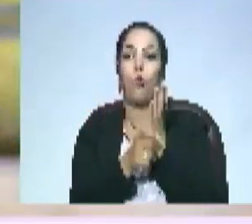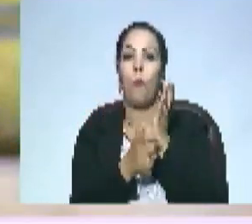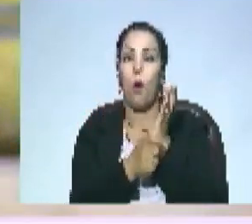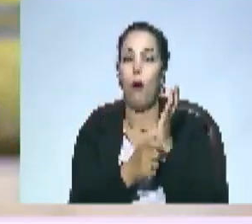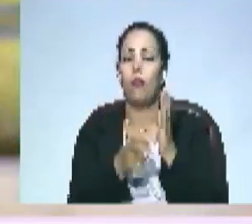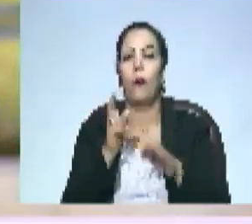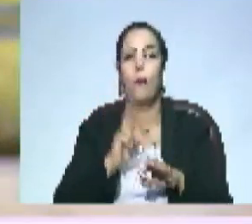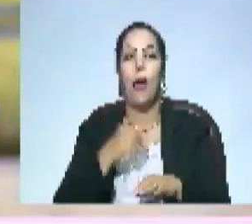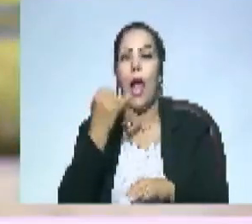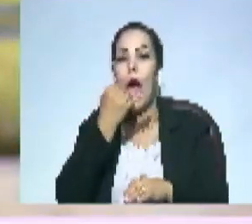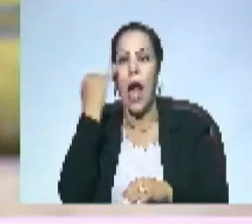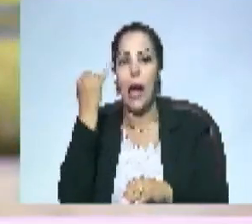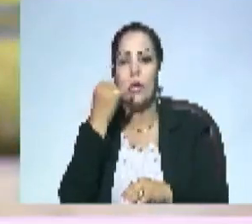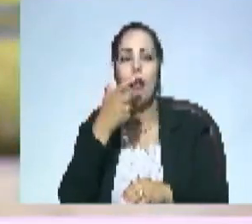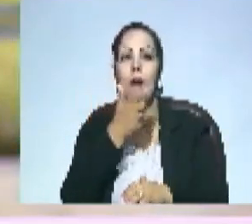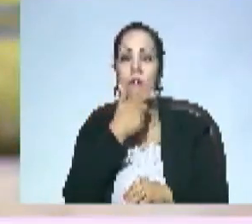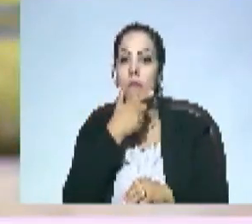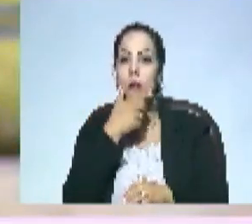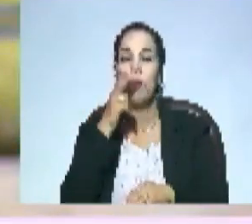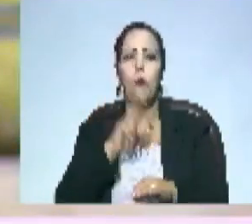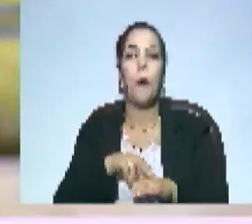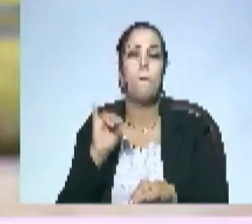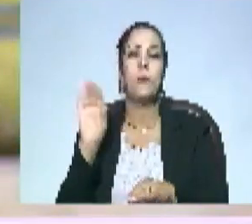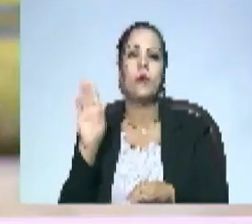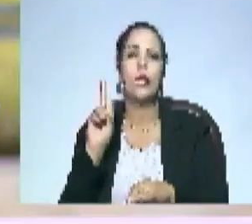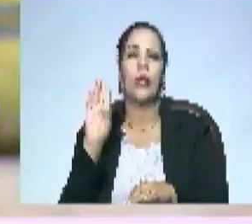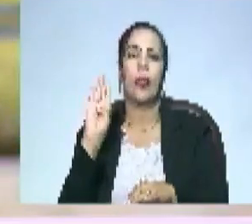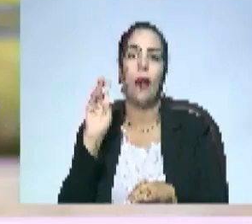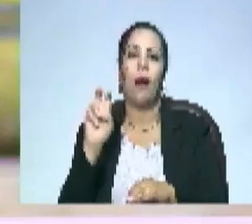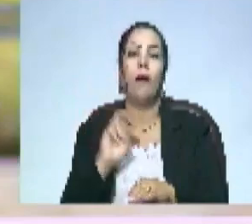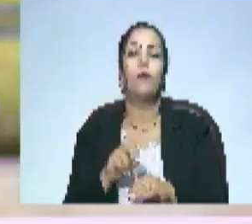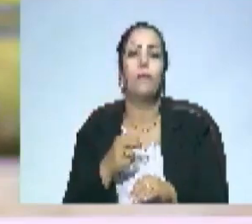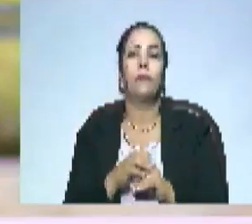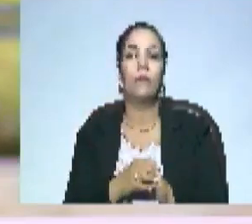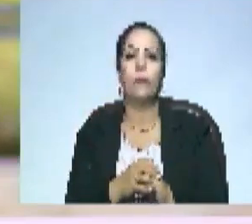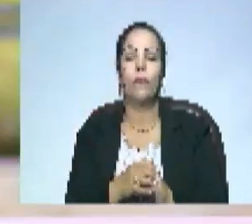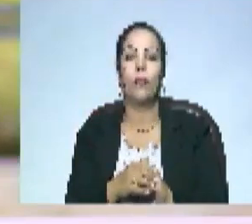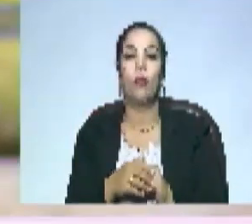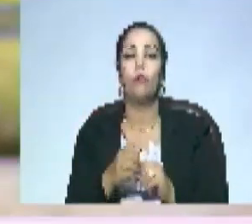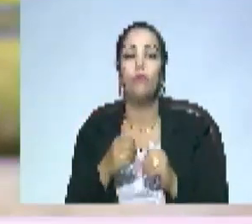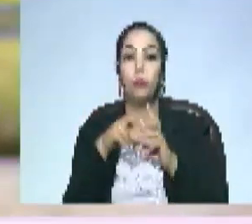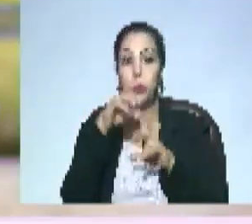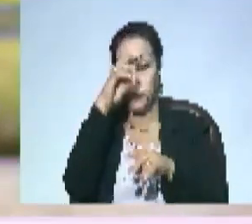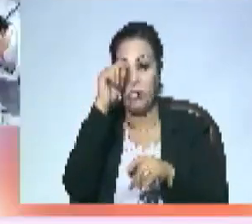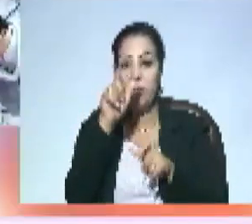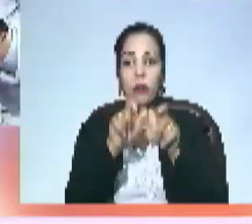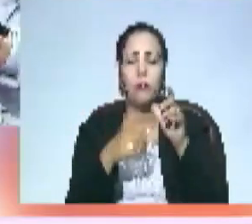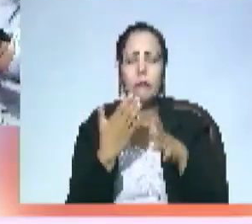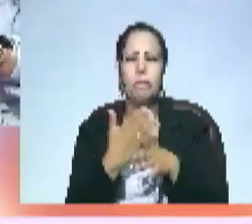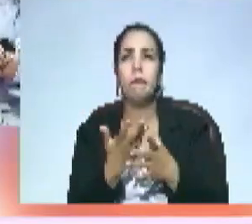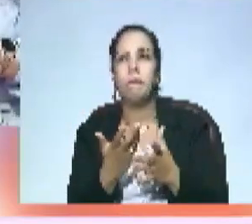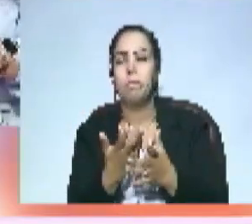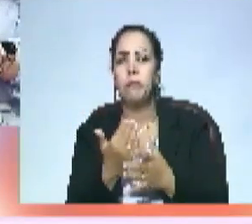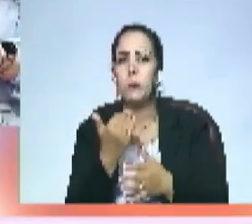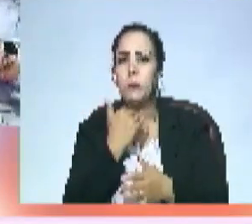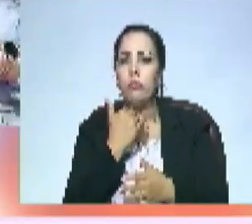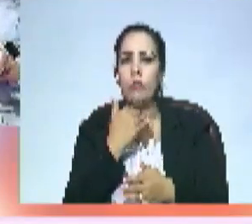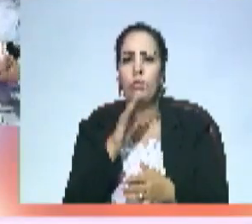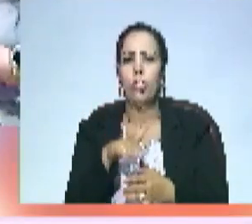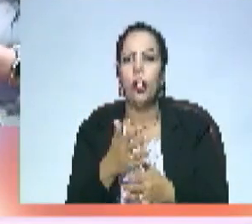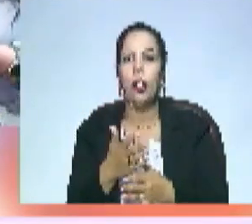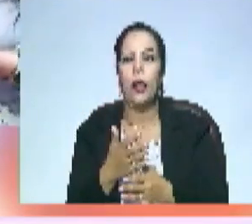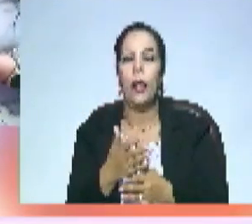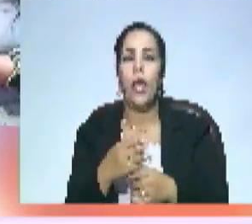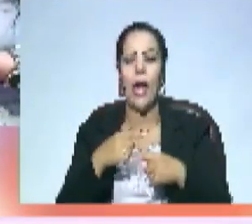و ا المستكه ام طيب شايف لو في حد ما عندوش مثلا